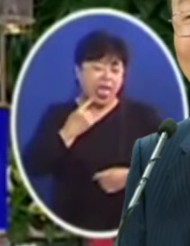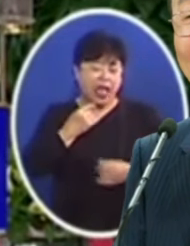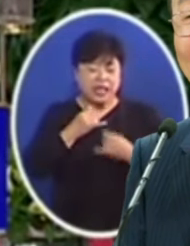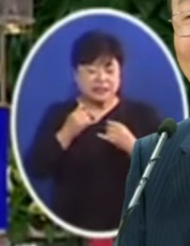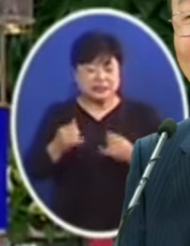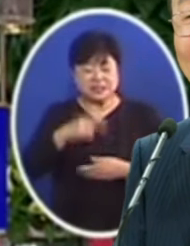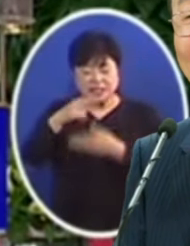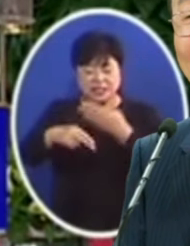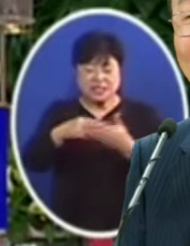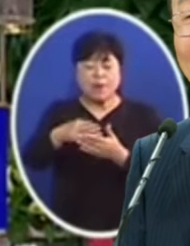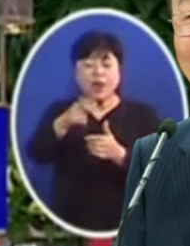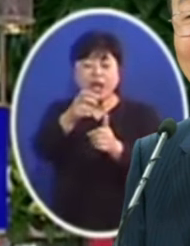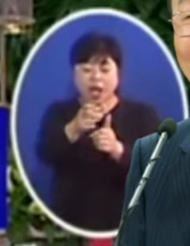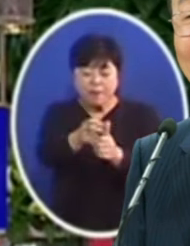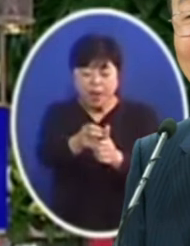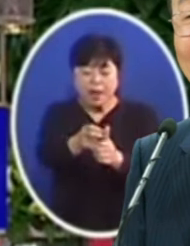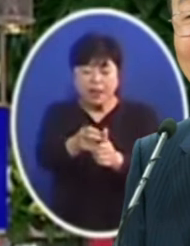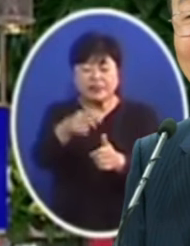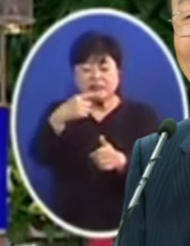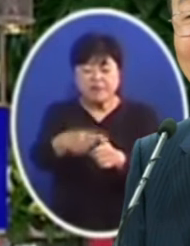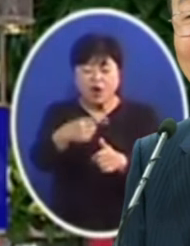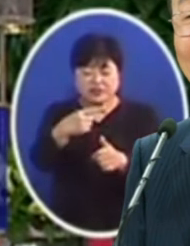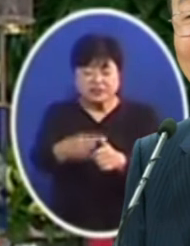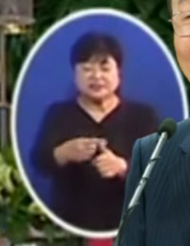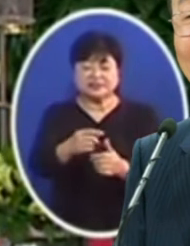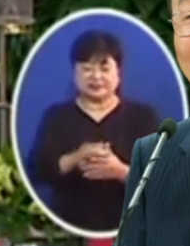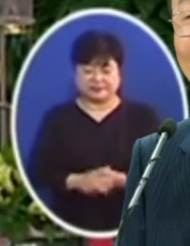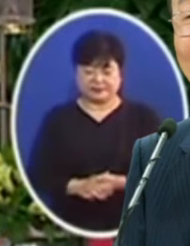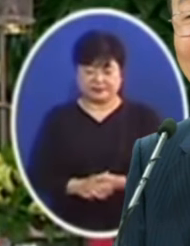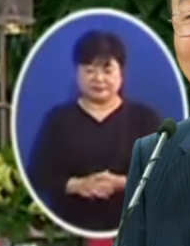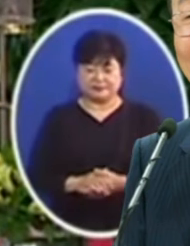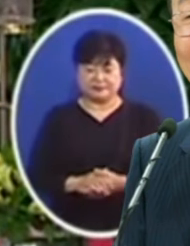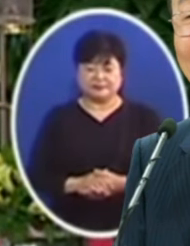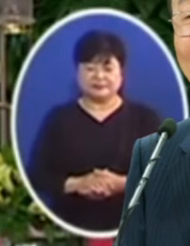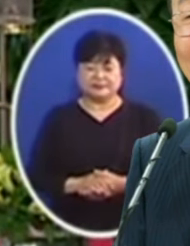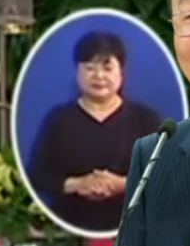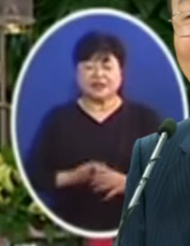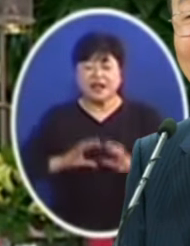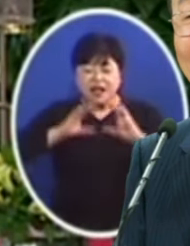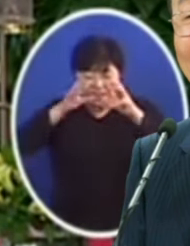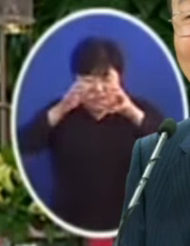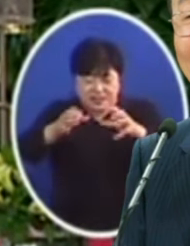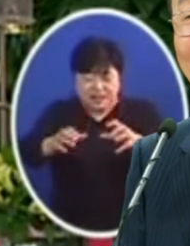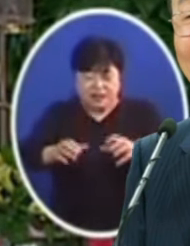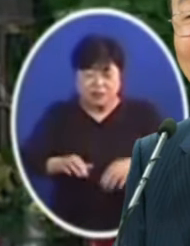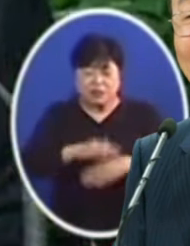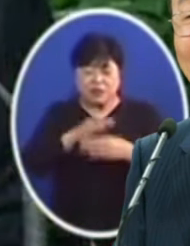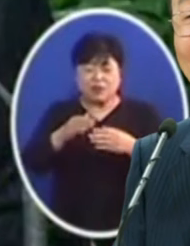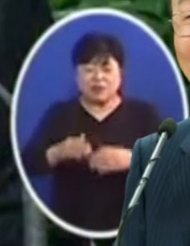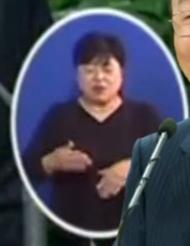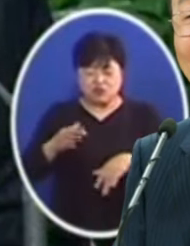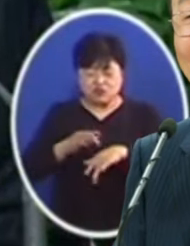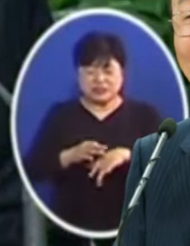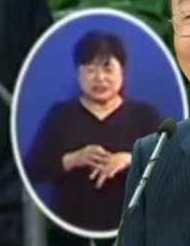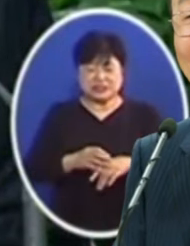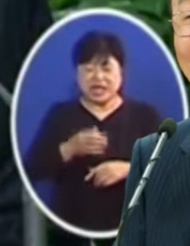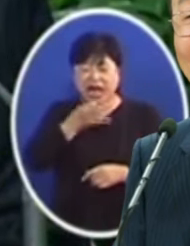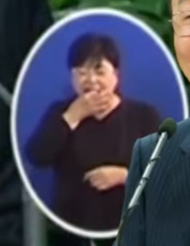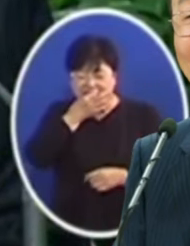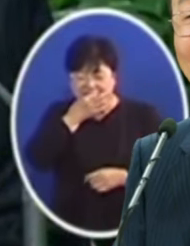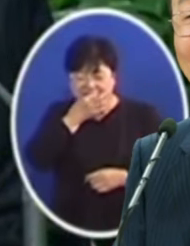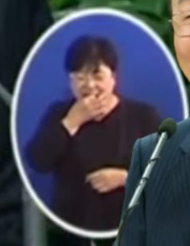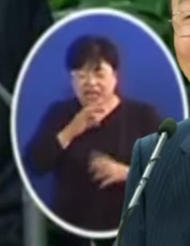자는 야훼를 배반하며 멸시한다고 말하는 것입니다. 세상에는 모든 것이 육신의 정욕과 안목의 정욕과 이